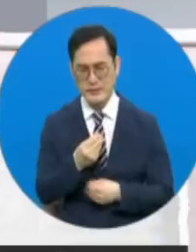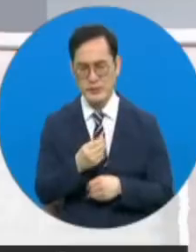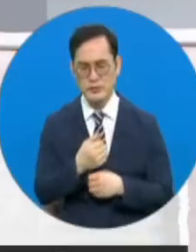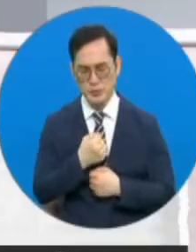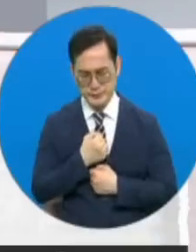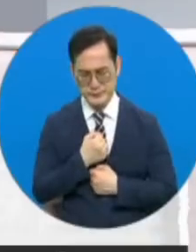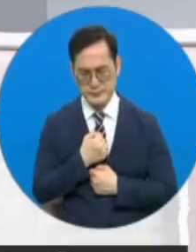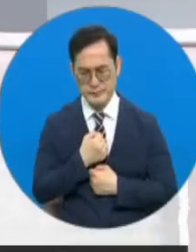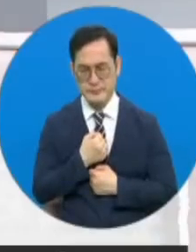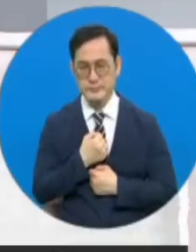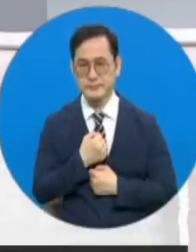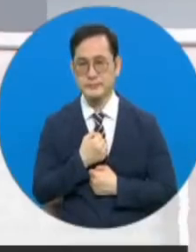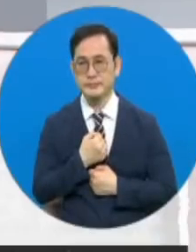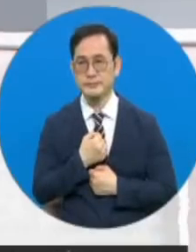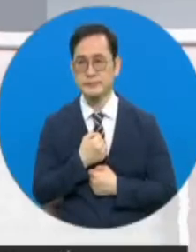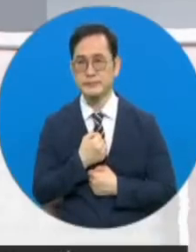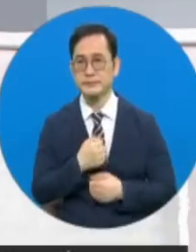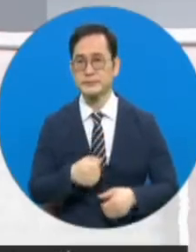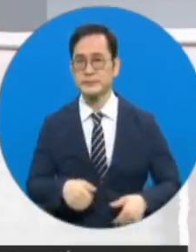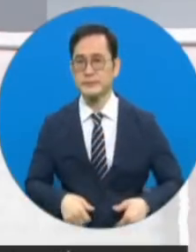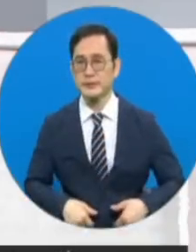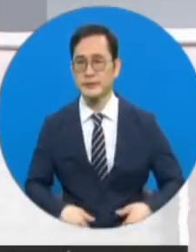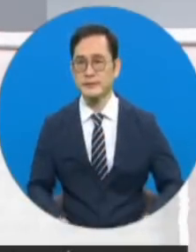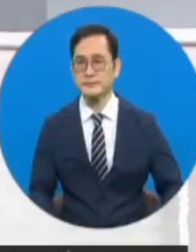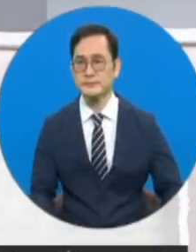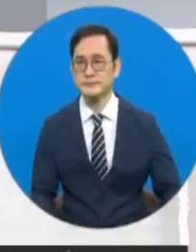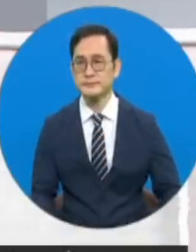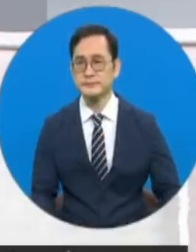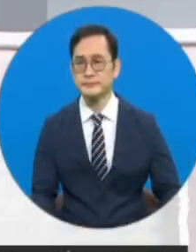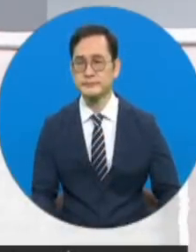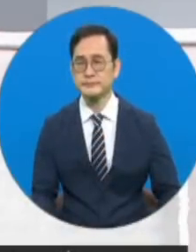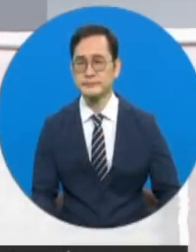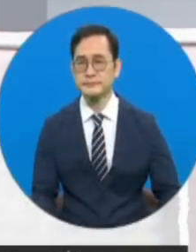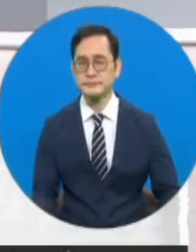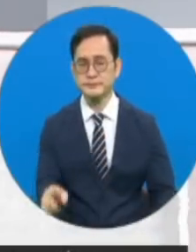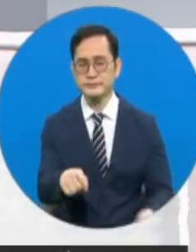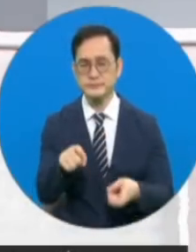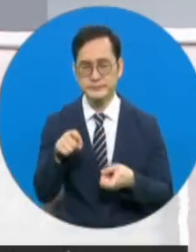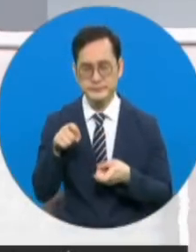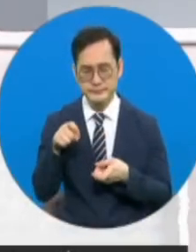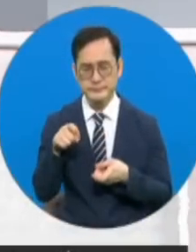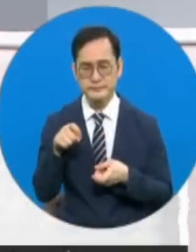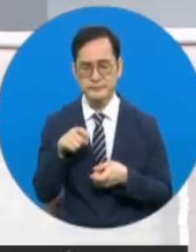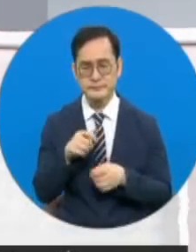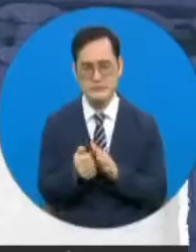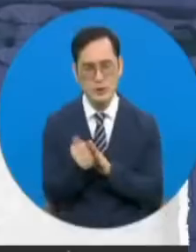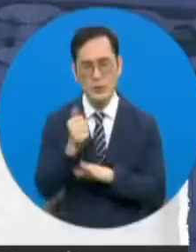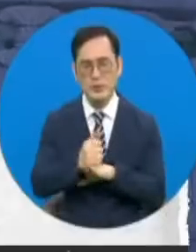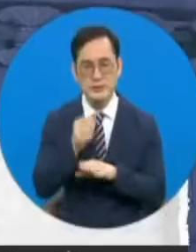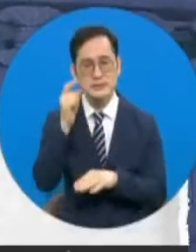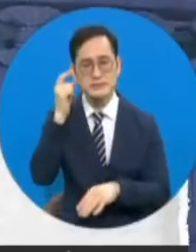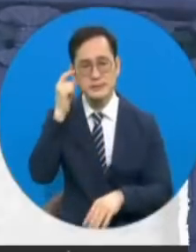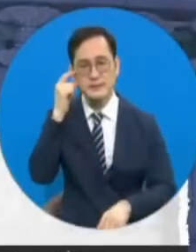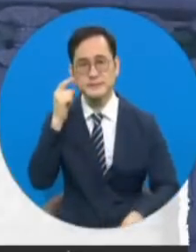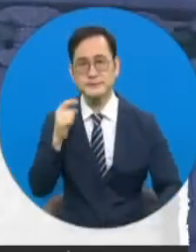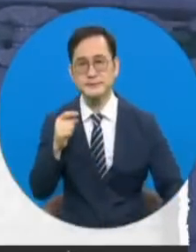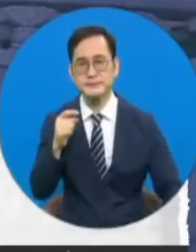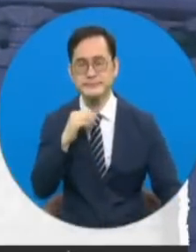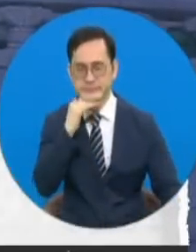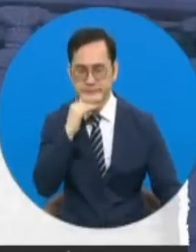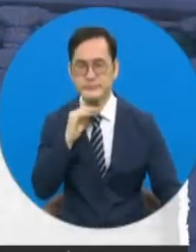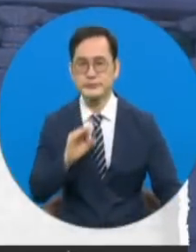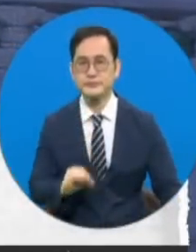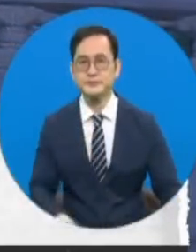조금 해군의 그 화려한 구조 활동을 고난 활동을 지켜보면 좋을 것 같습니다 엔진과 관련된 부품의 핵심 부품이기 때문에 우리